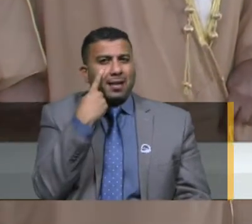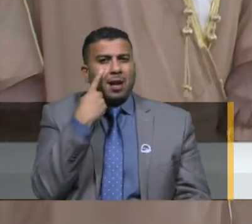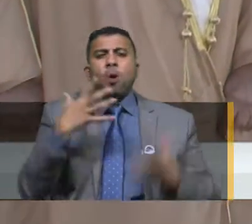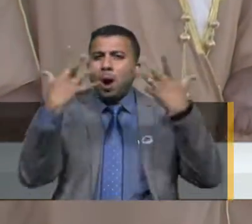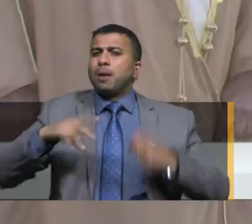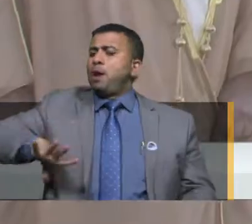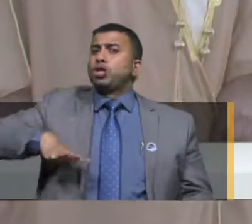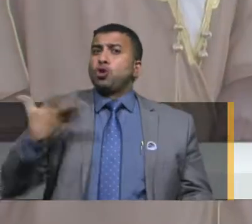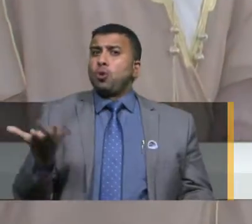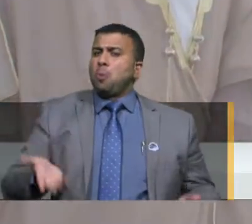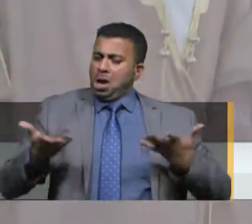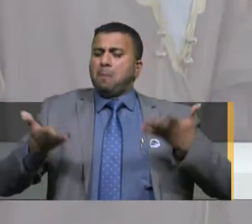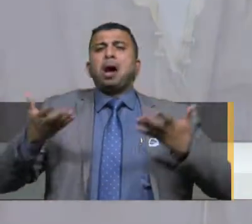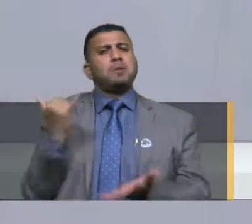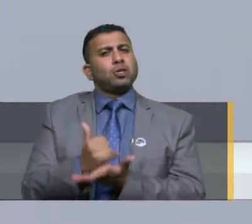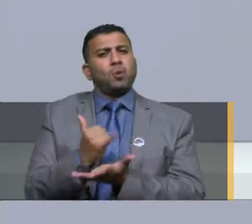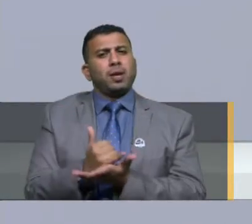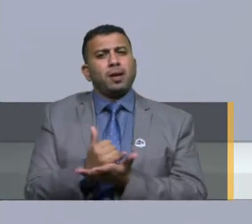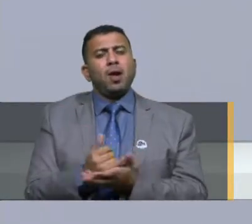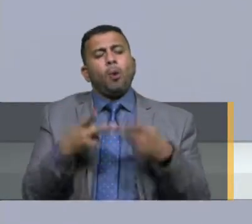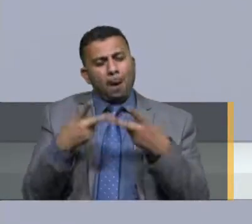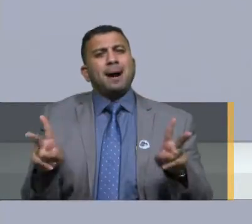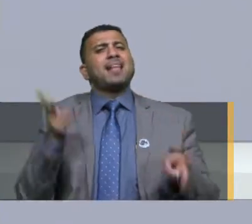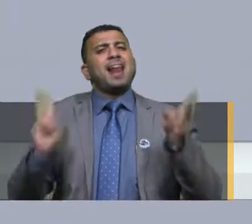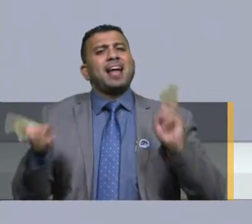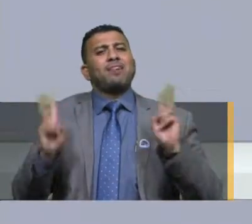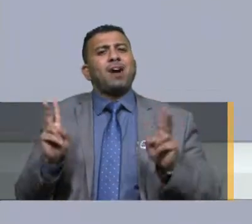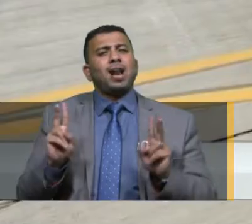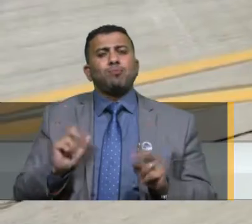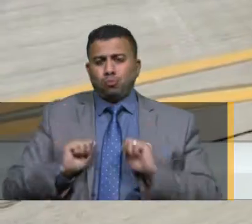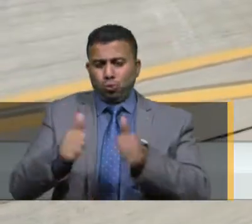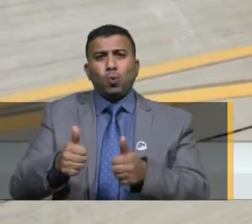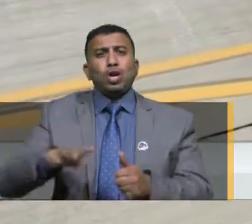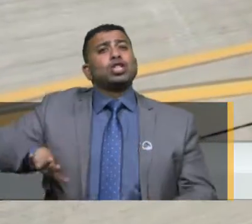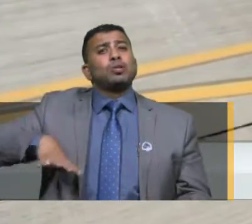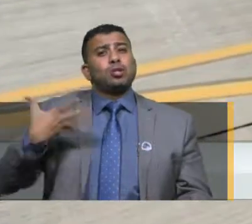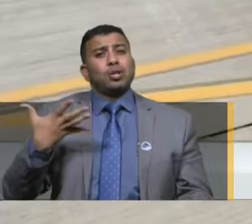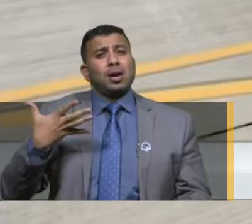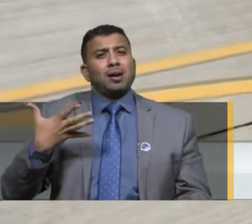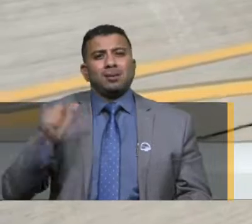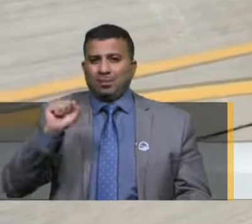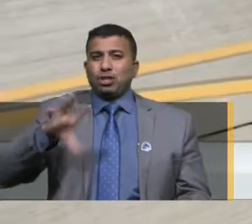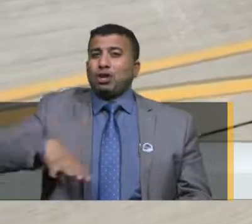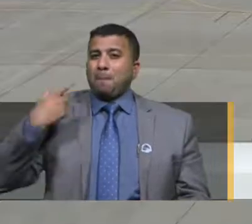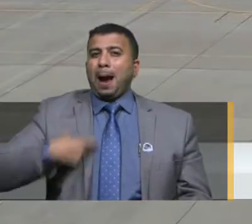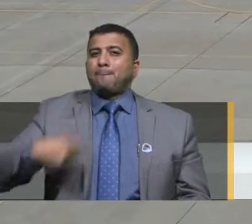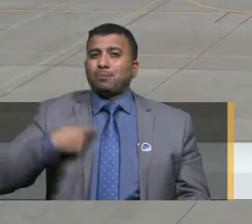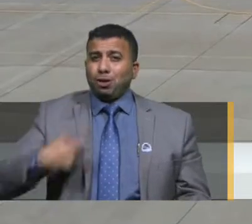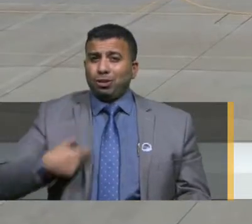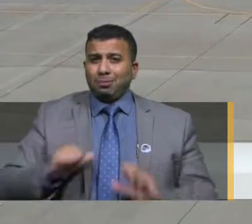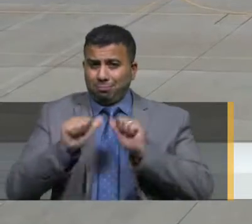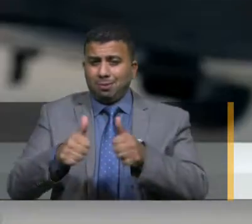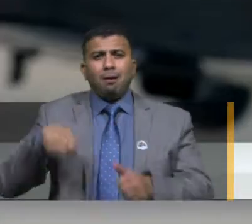العين وعدد من الشيوخ وكبار المسؤولين. وبدأ الاحتفال بوصول صاحب السمو وراعي الحفل إلى